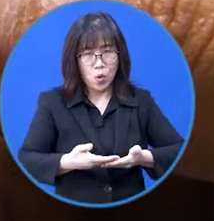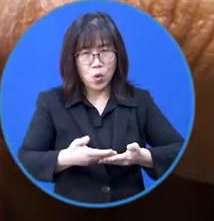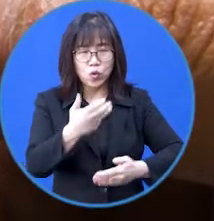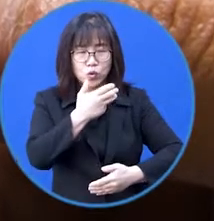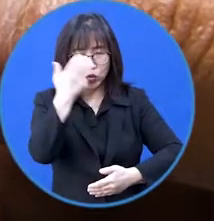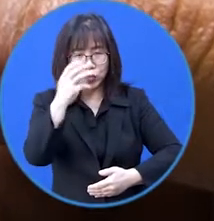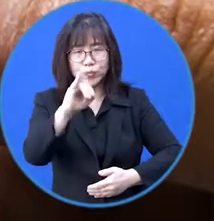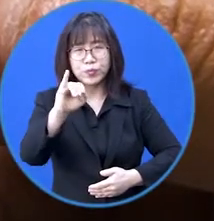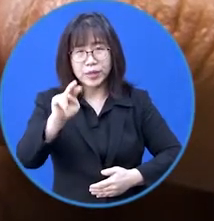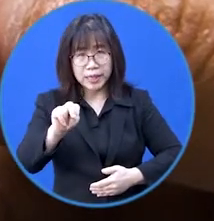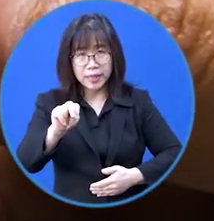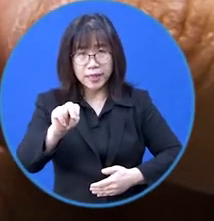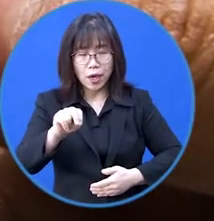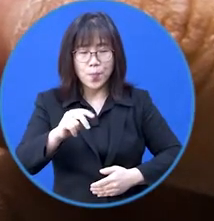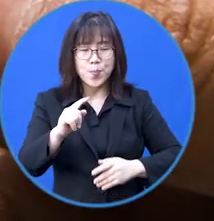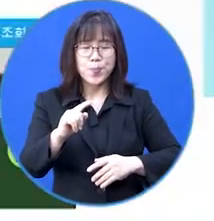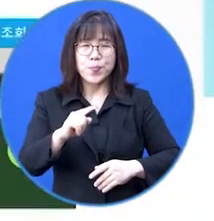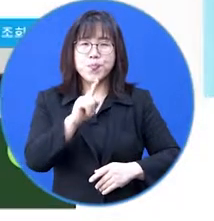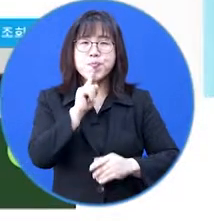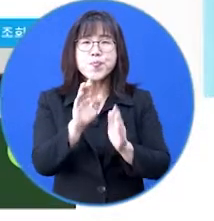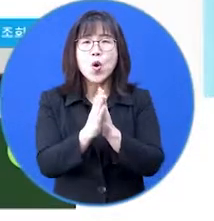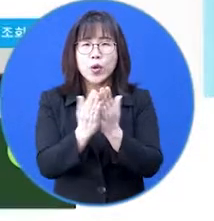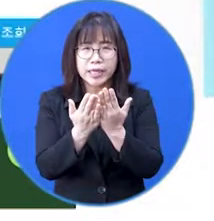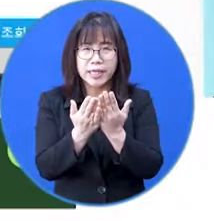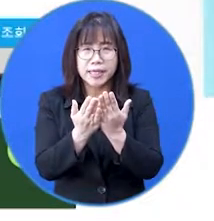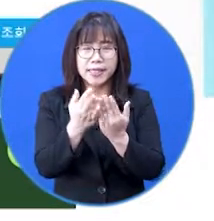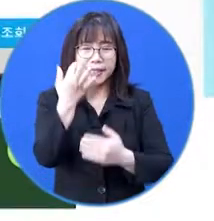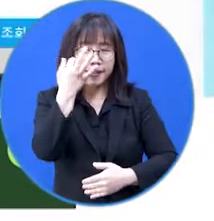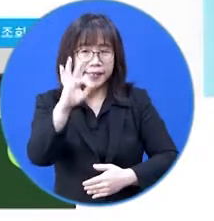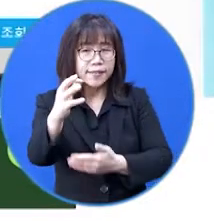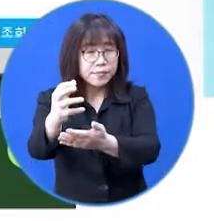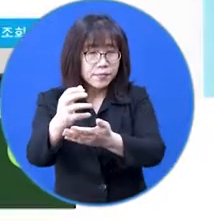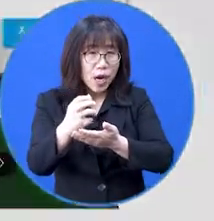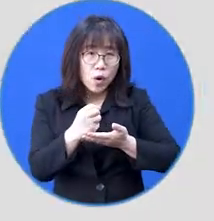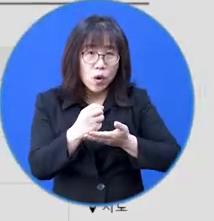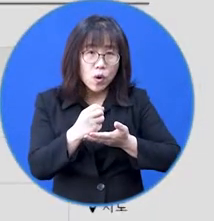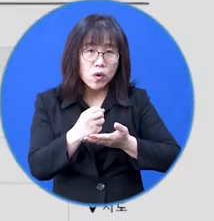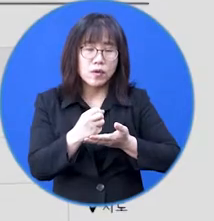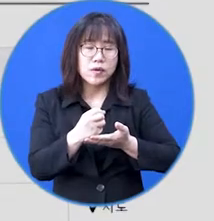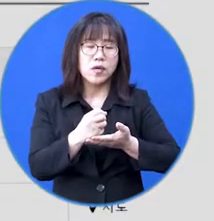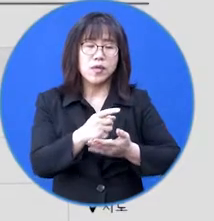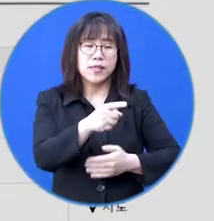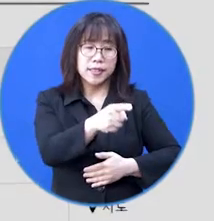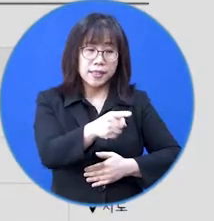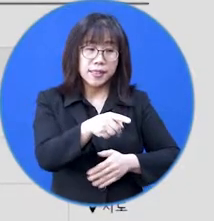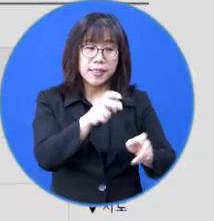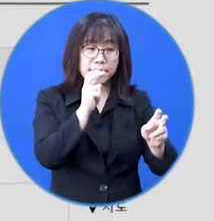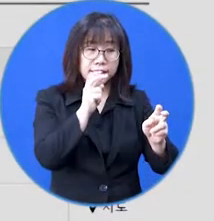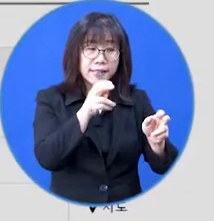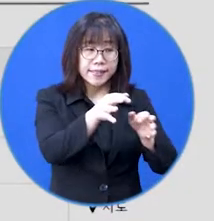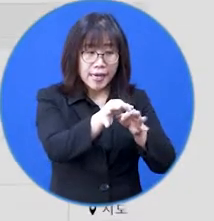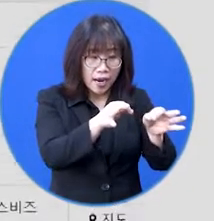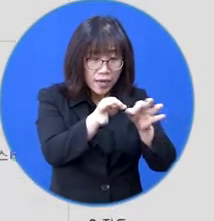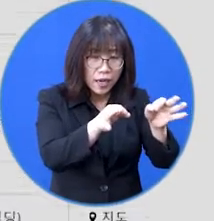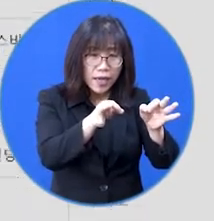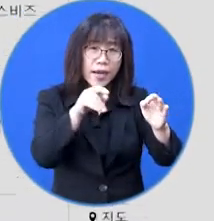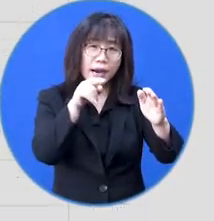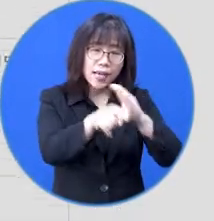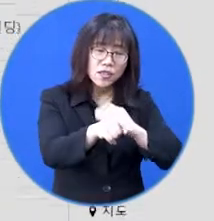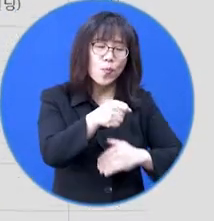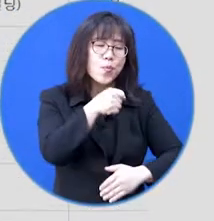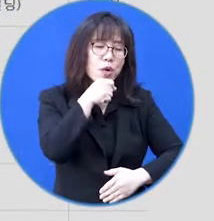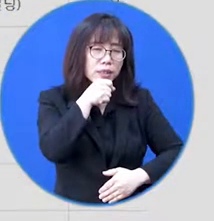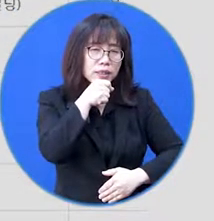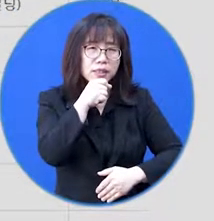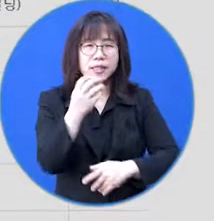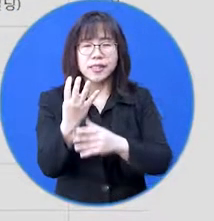꿈인 진로체험 카드에서 본인 인증을 통해 카드 사용을 등록한 후 온 오프라인 가맹점 정보를 보고